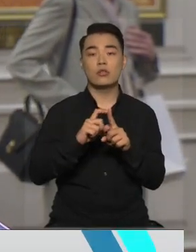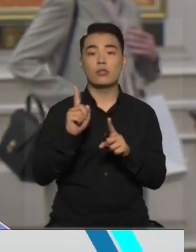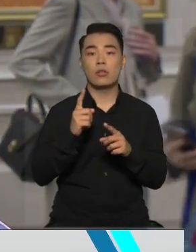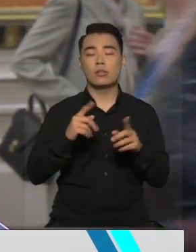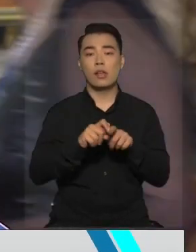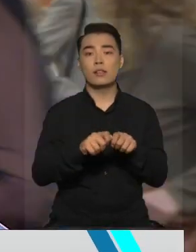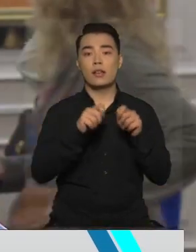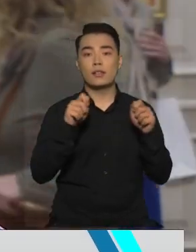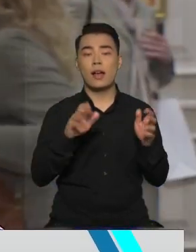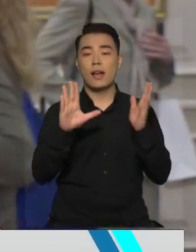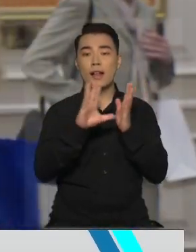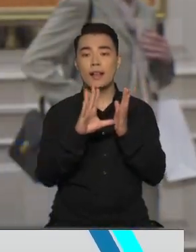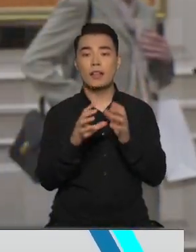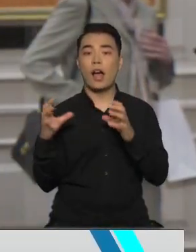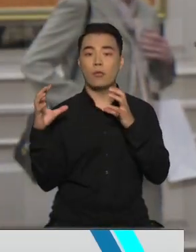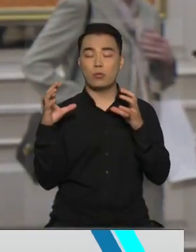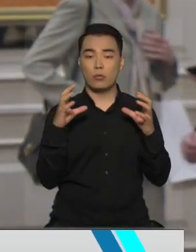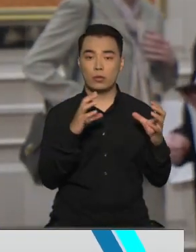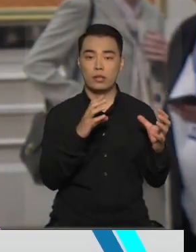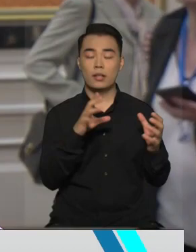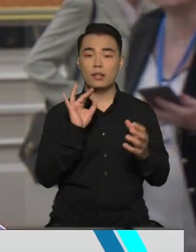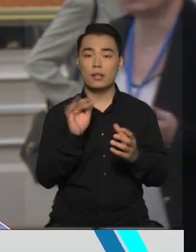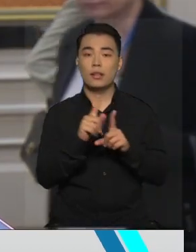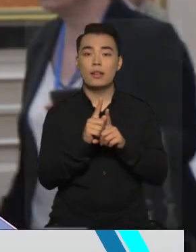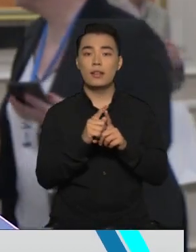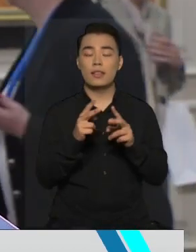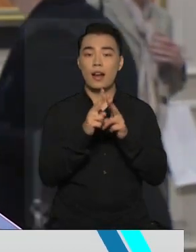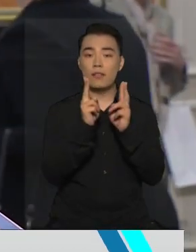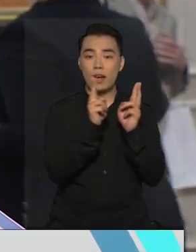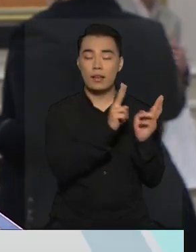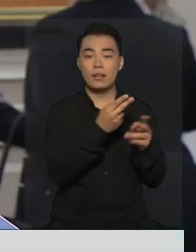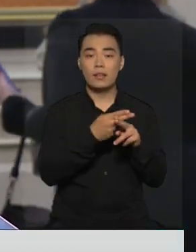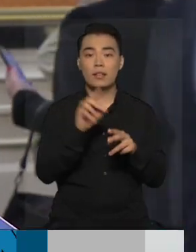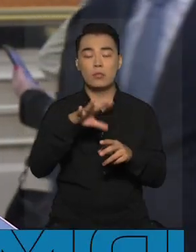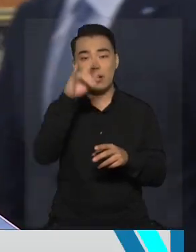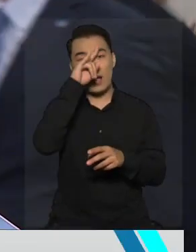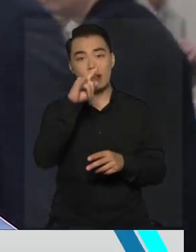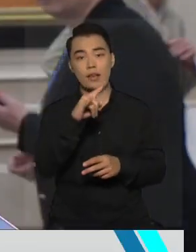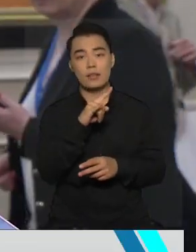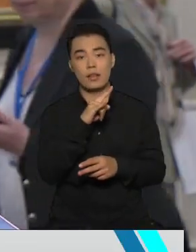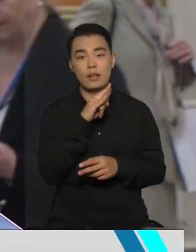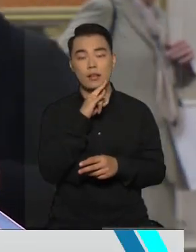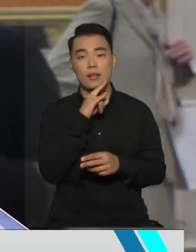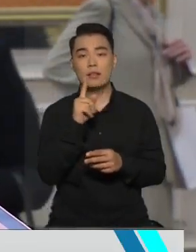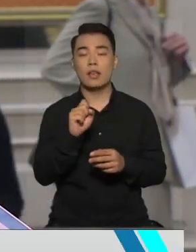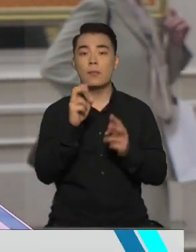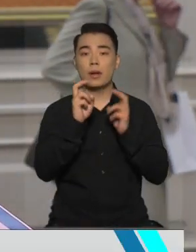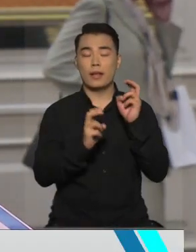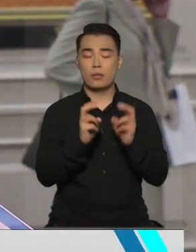создании электробусов и трамваев в Республике Казахстан. Два производства,